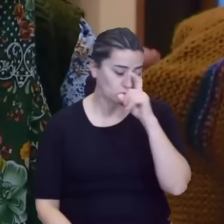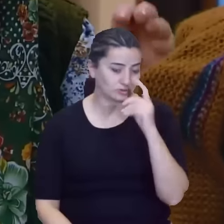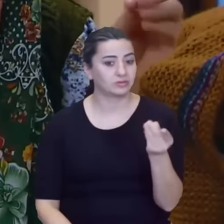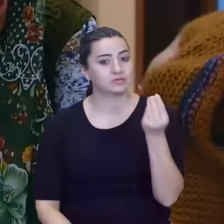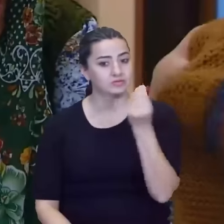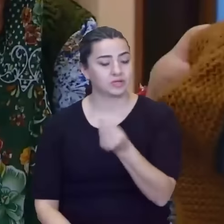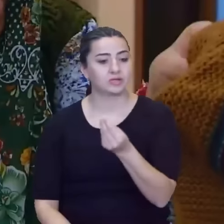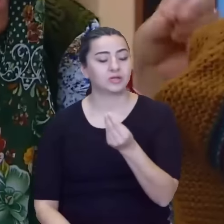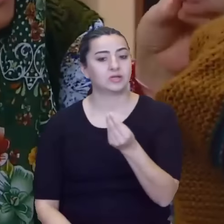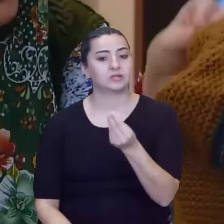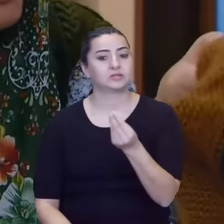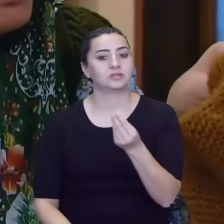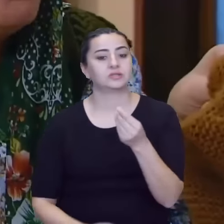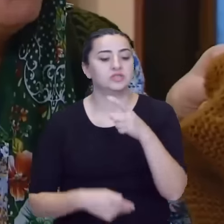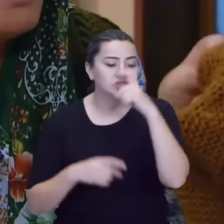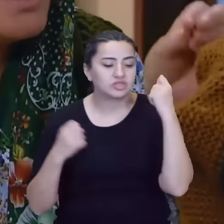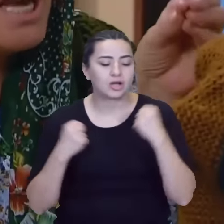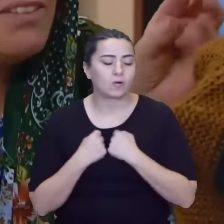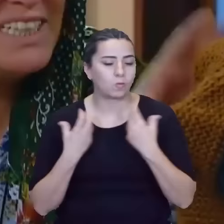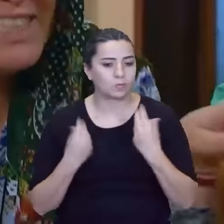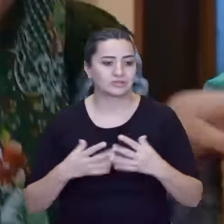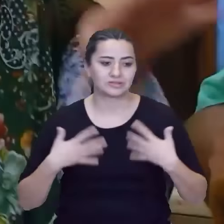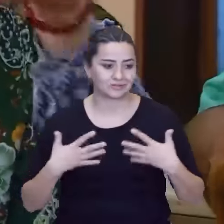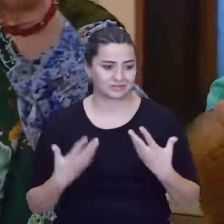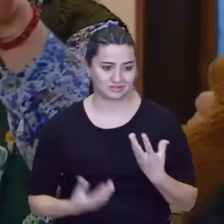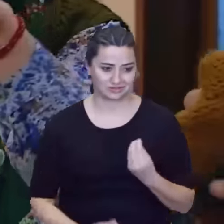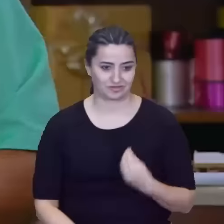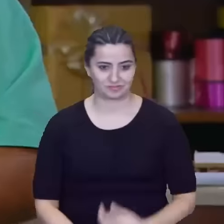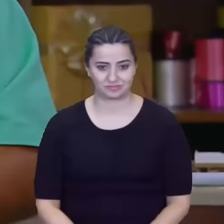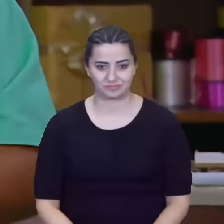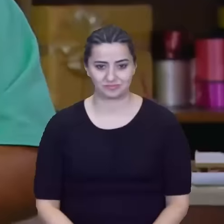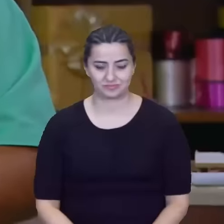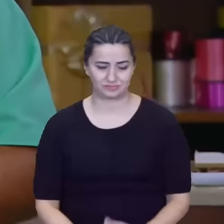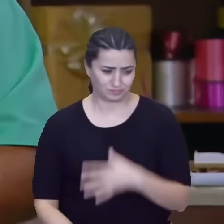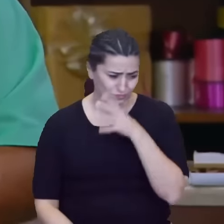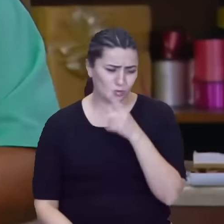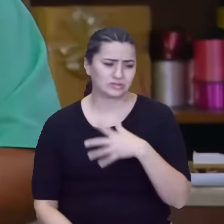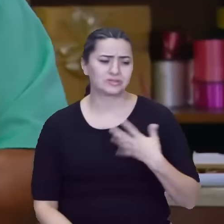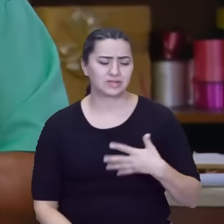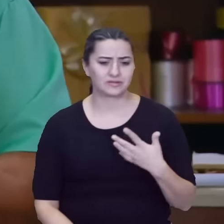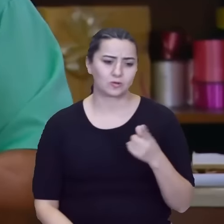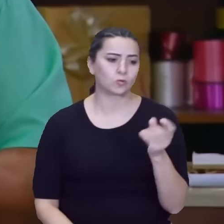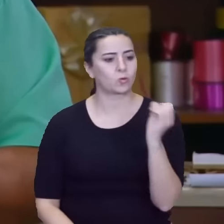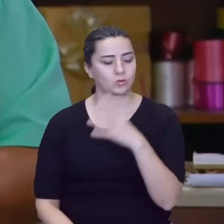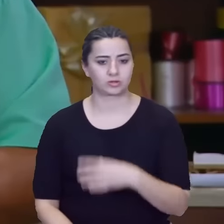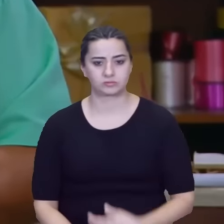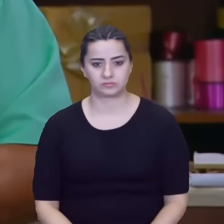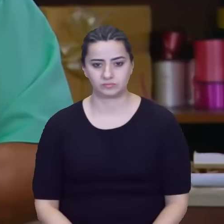kraliçeye. Günder ısınacak bununla, sevinir çok mori kraliçe. Ben bileyim, sevinecek. Günder bunu,